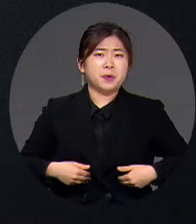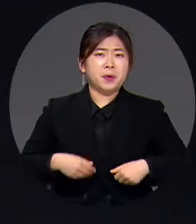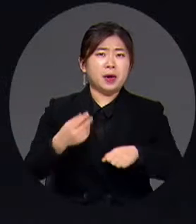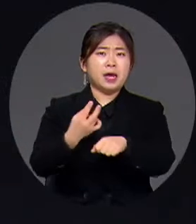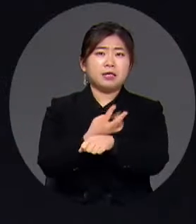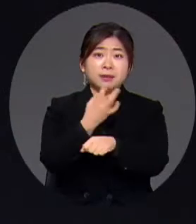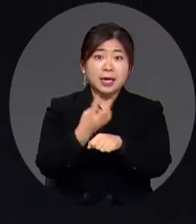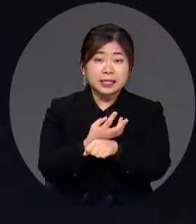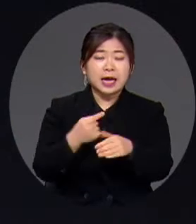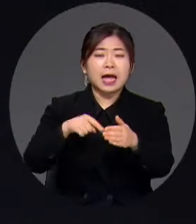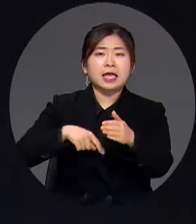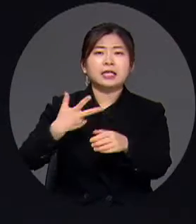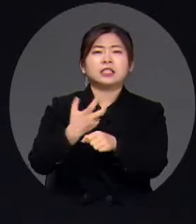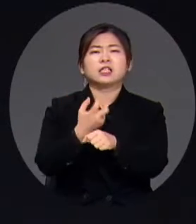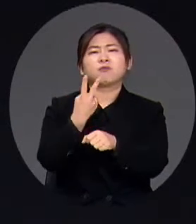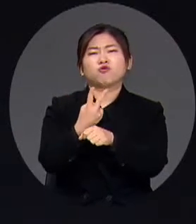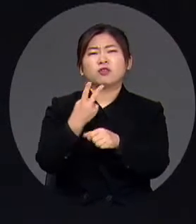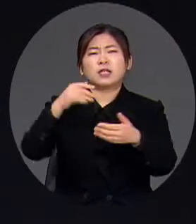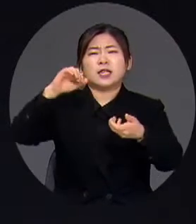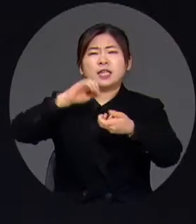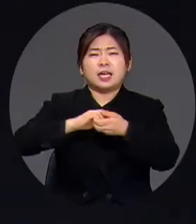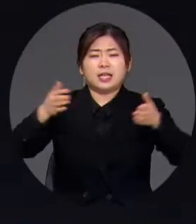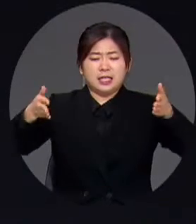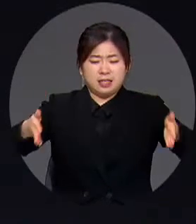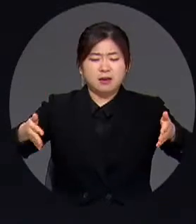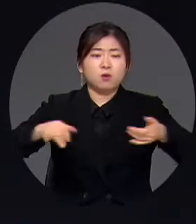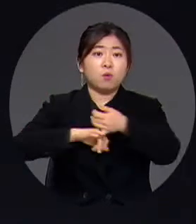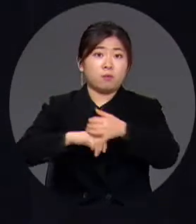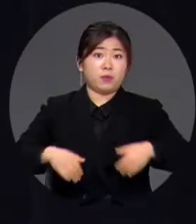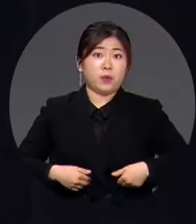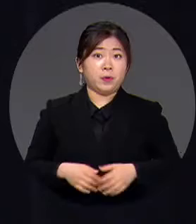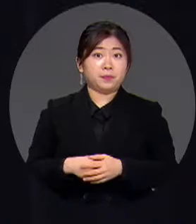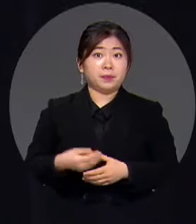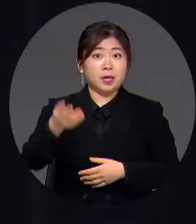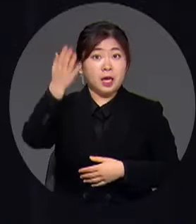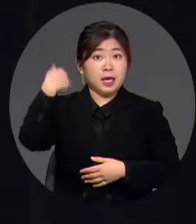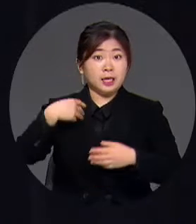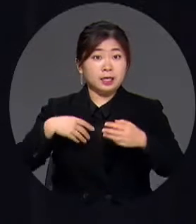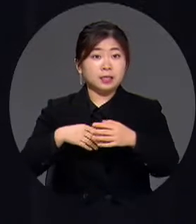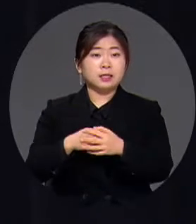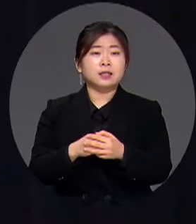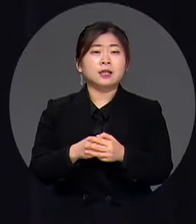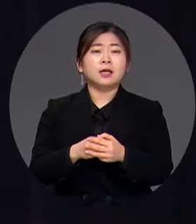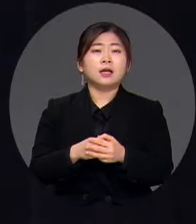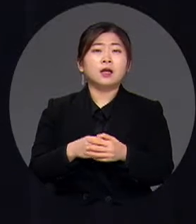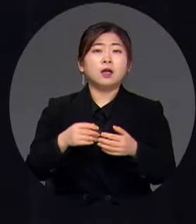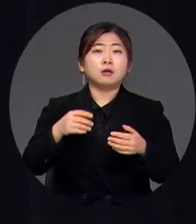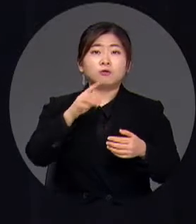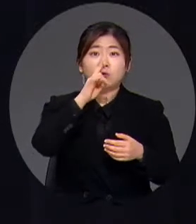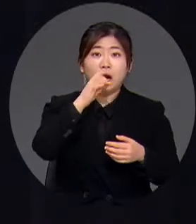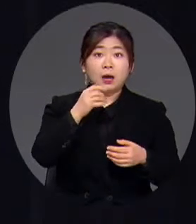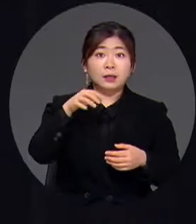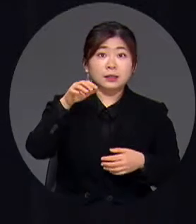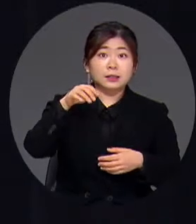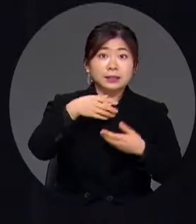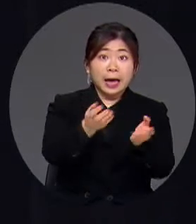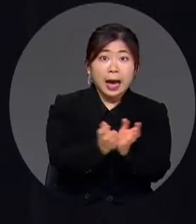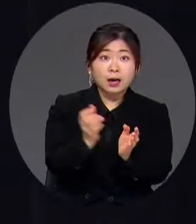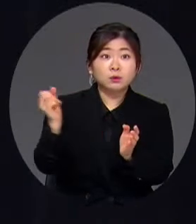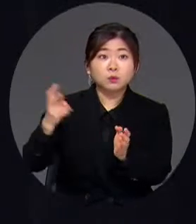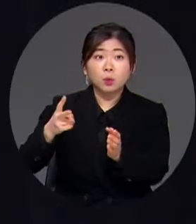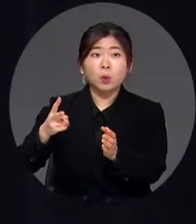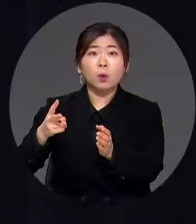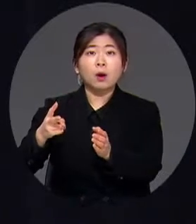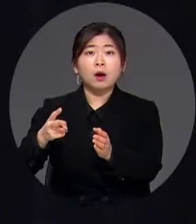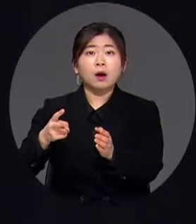앞서 하이원은 지난달 9일 선거일로부터 30일 안에 중앙 당사와도 당사 외에서는 집회를 할 수 없다는 공직